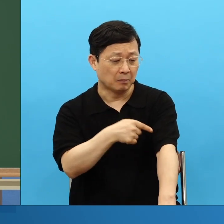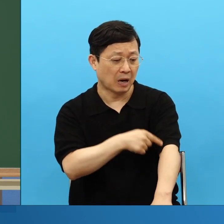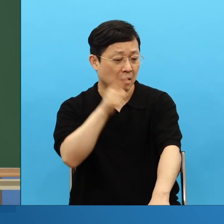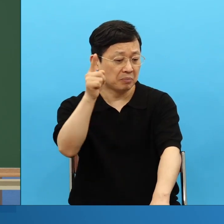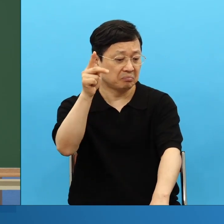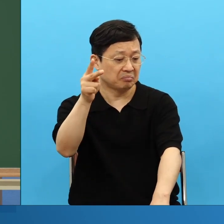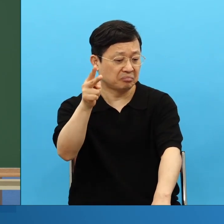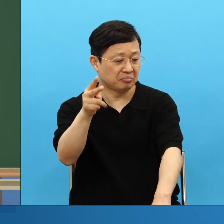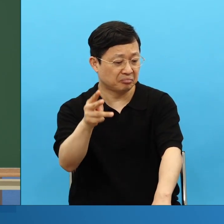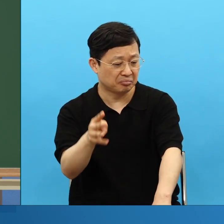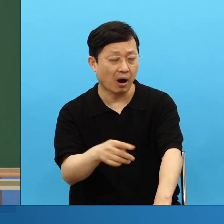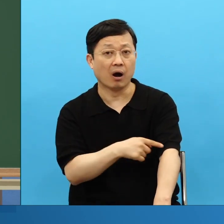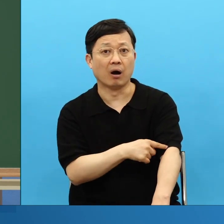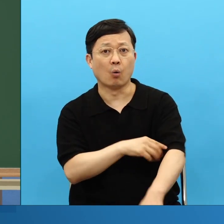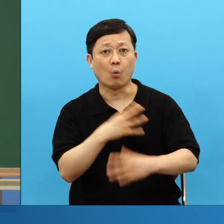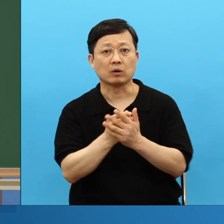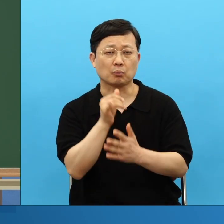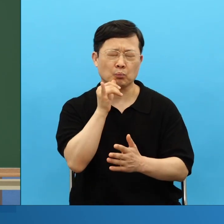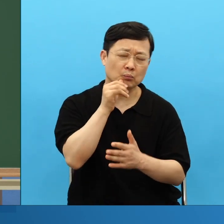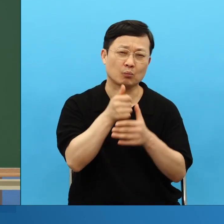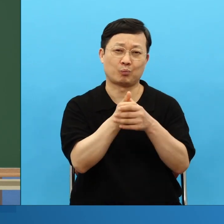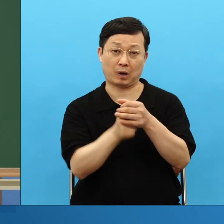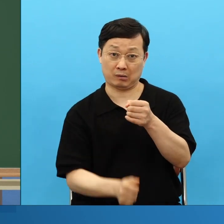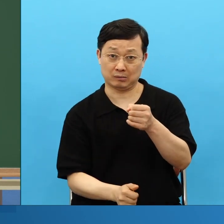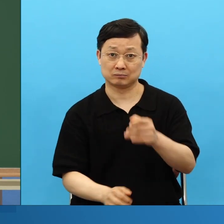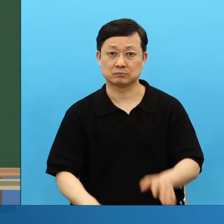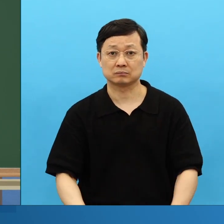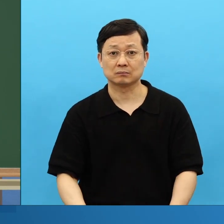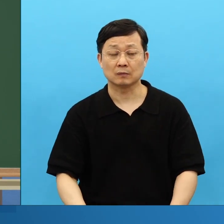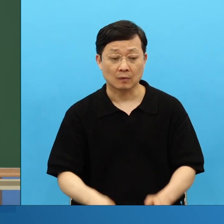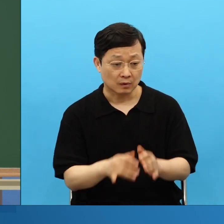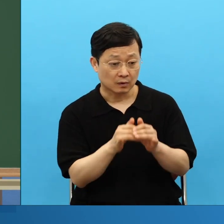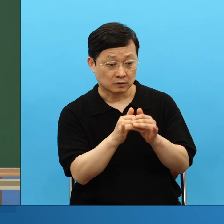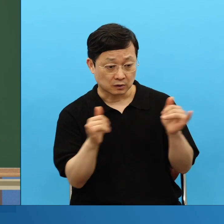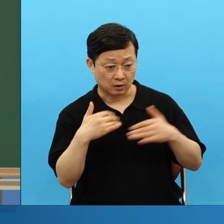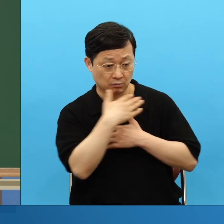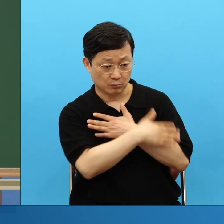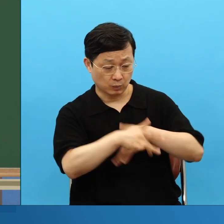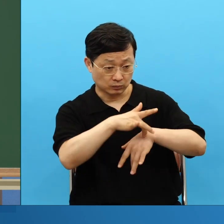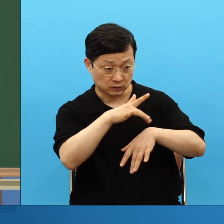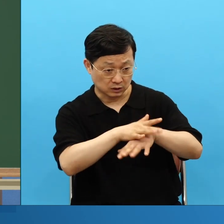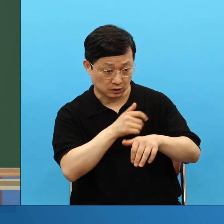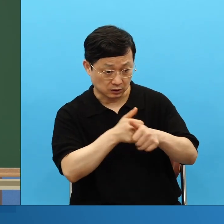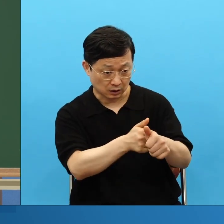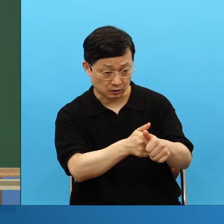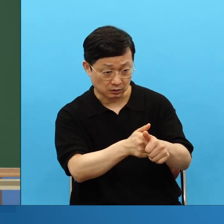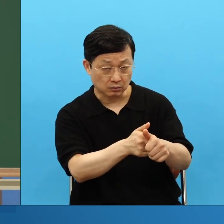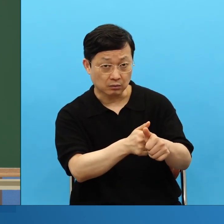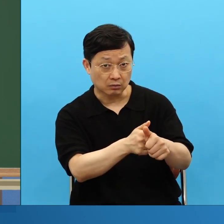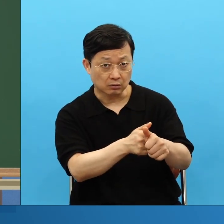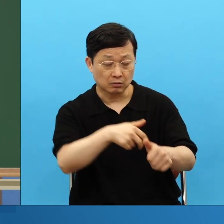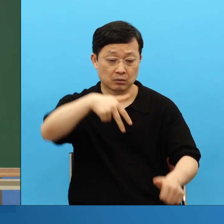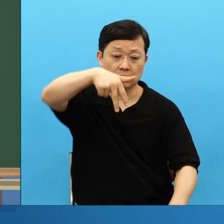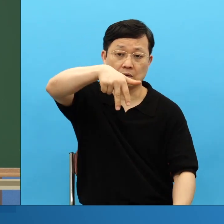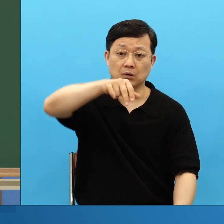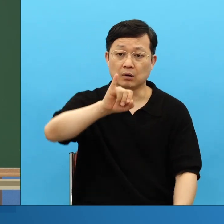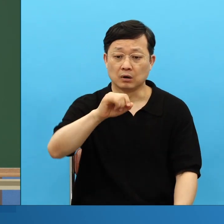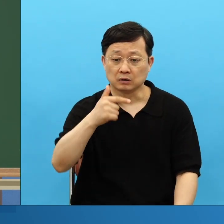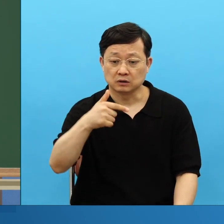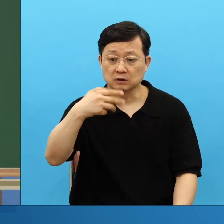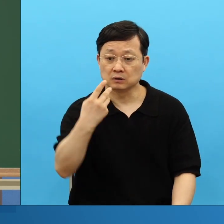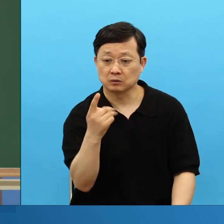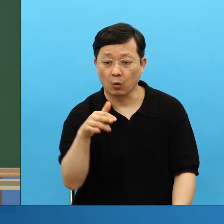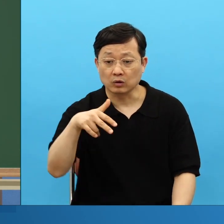케어하기 어려운 경우가 있거든요. 또 사람에 따라 중독 성향이 있어요. 체질. 똑같이 용량을 조절해도 사실 그 의사